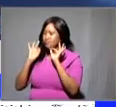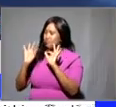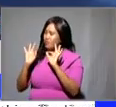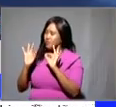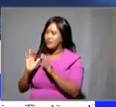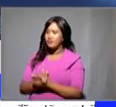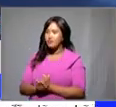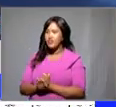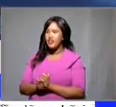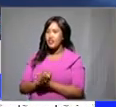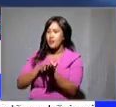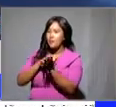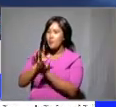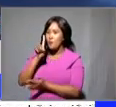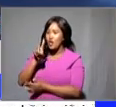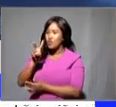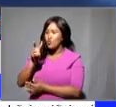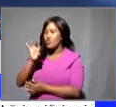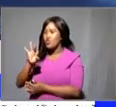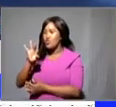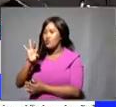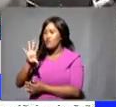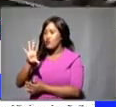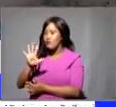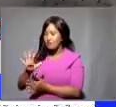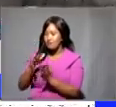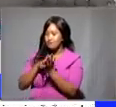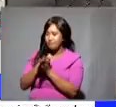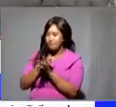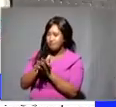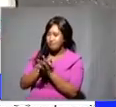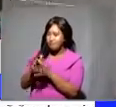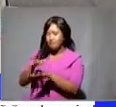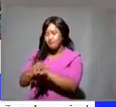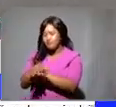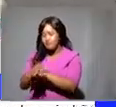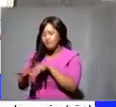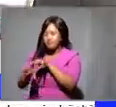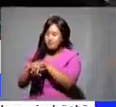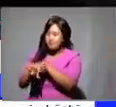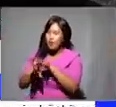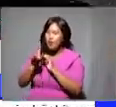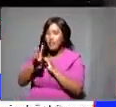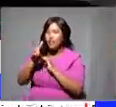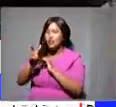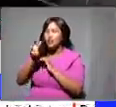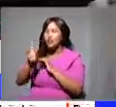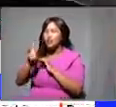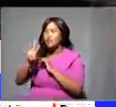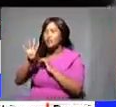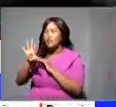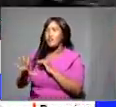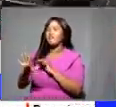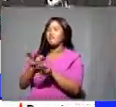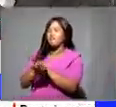thambia 1 2 3 4 5 1 2 3 4 5 garura mwana uge 1 2 3